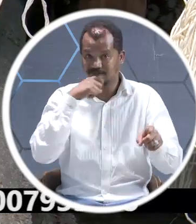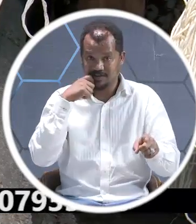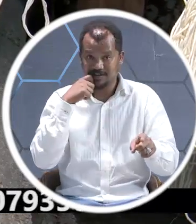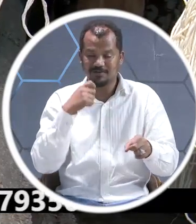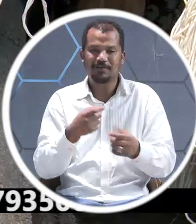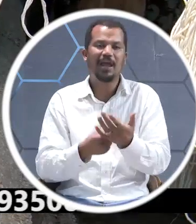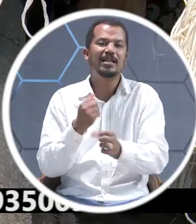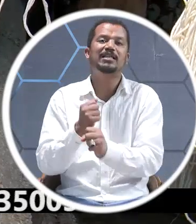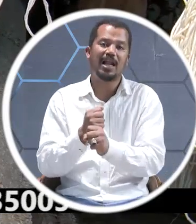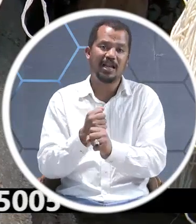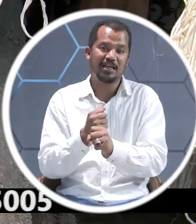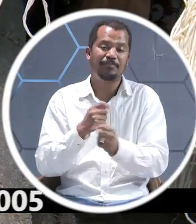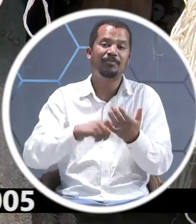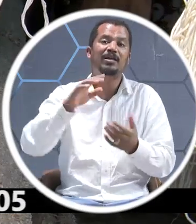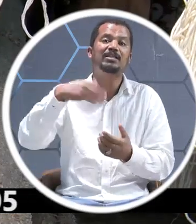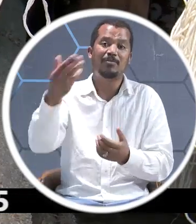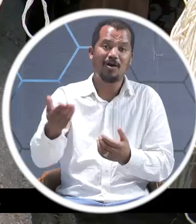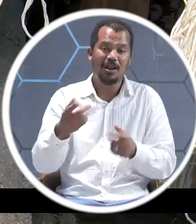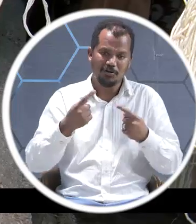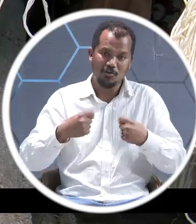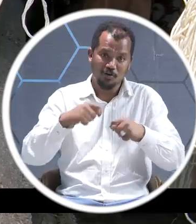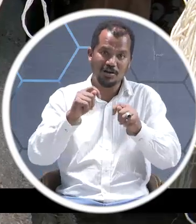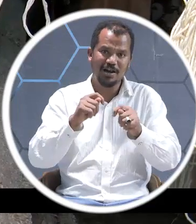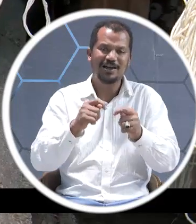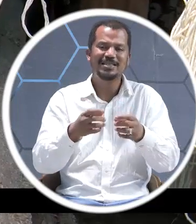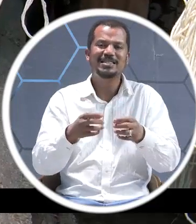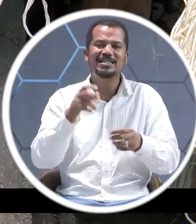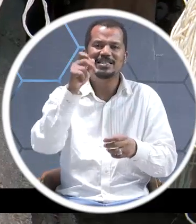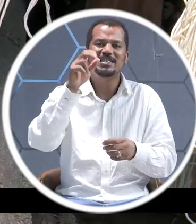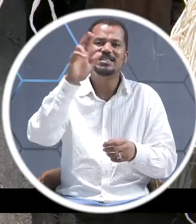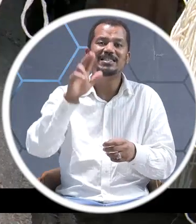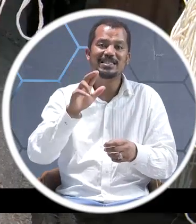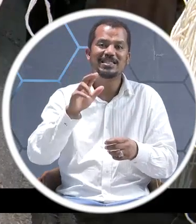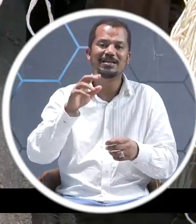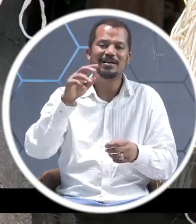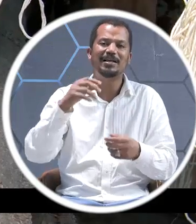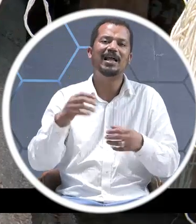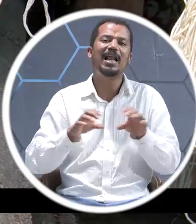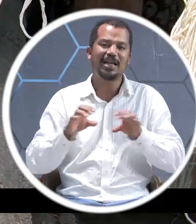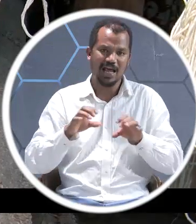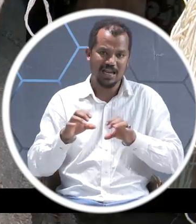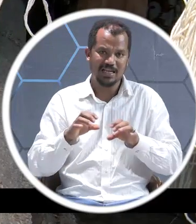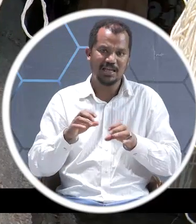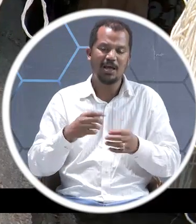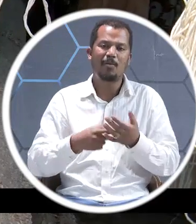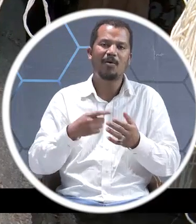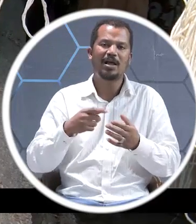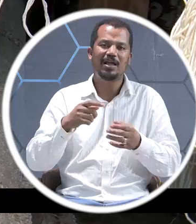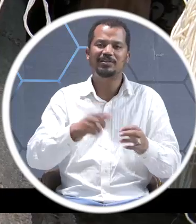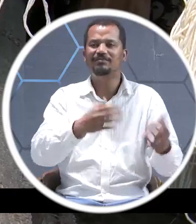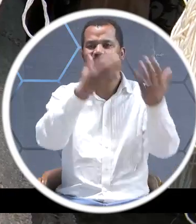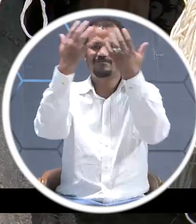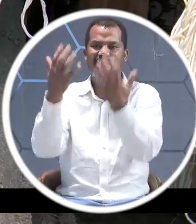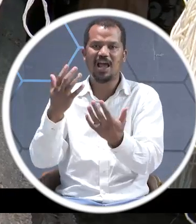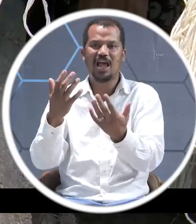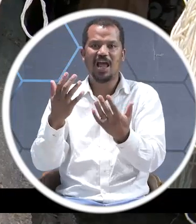አከር ማለት ነው። ይሄን ማለት ነው። ተዛም በኋላ እናከርና እናደራለን። ታደራን በኋላ ያው ይሰቀላል። እዚህ